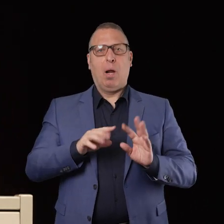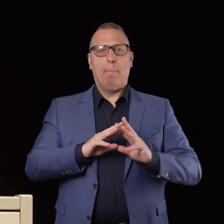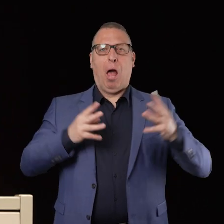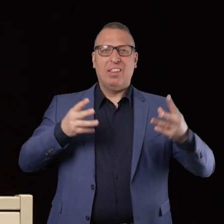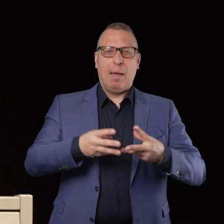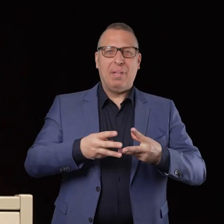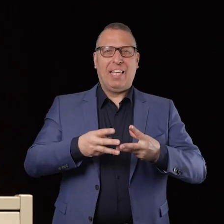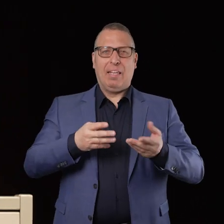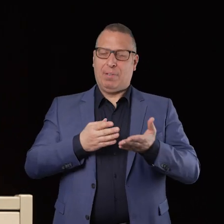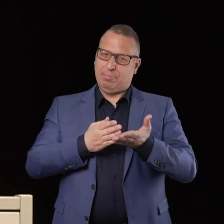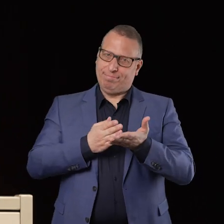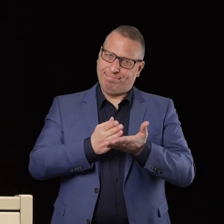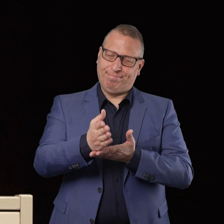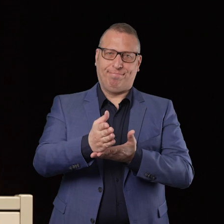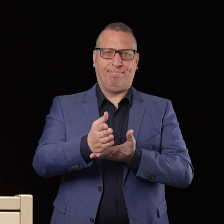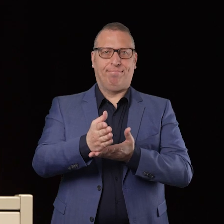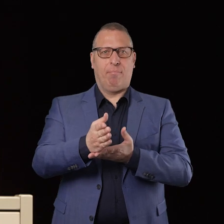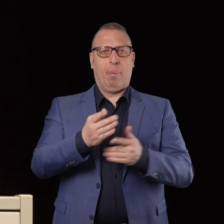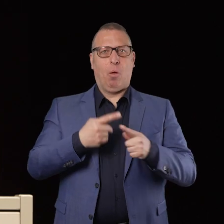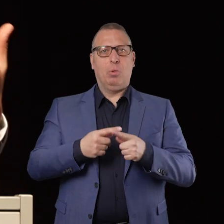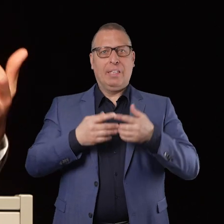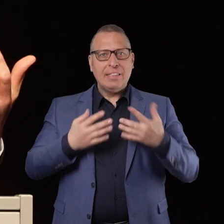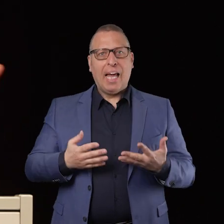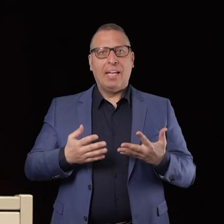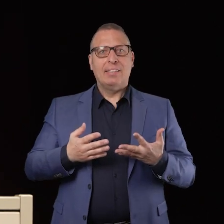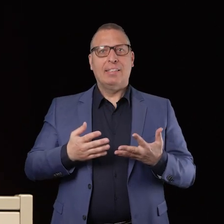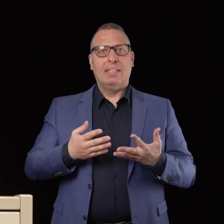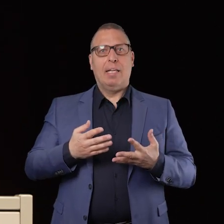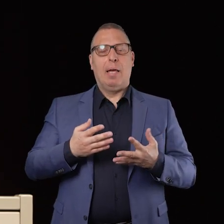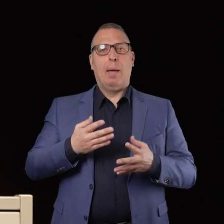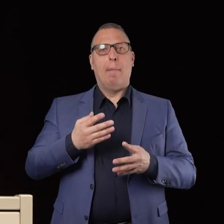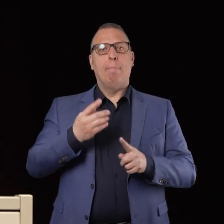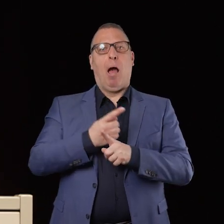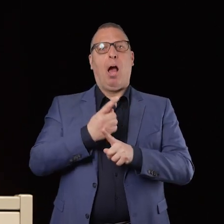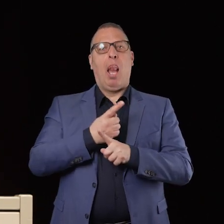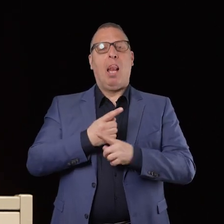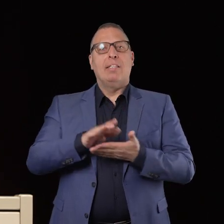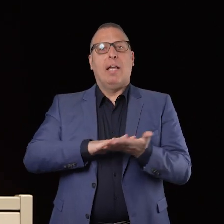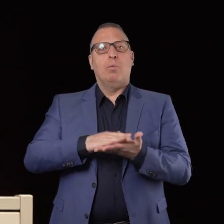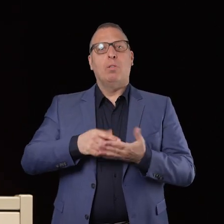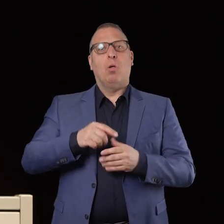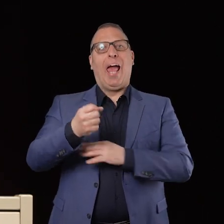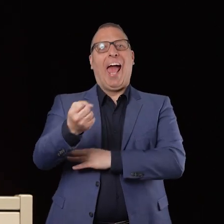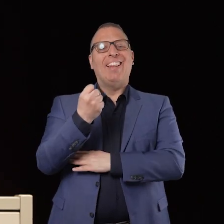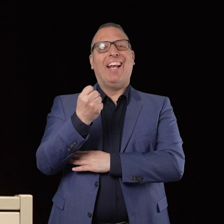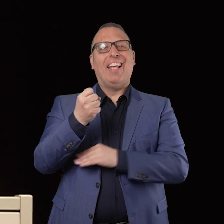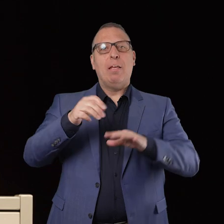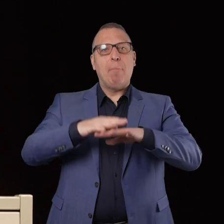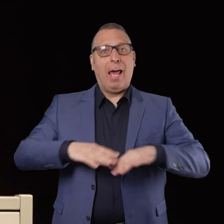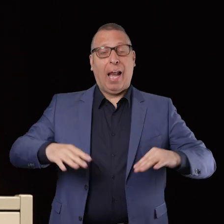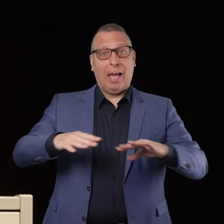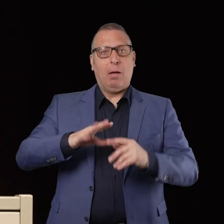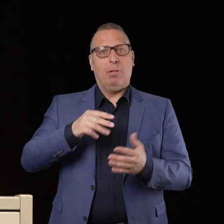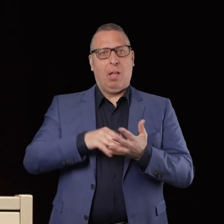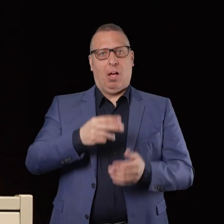der Bewältigung der Pandemie und der aktuellen Mangelsituation im Energiebereich hat sich einmal